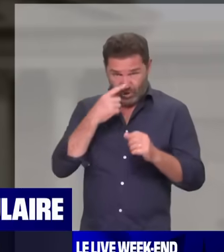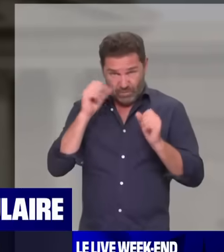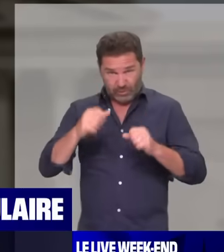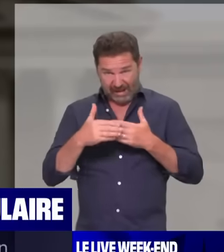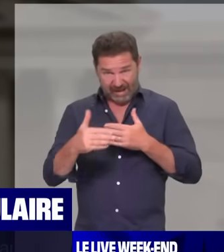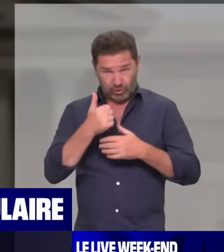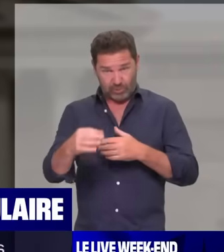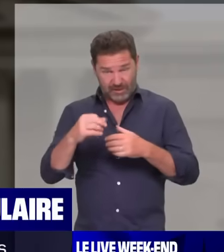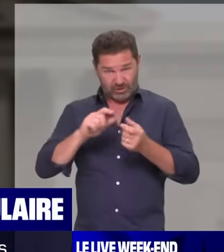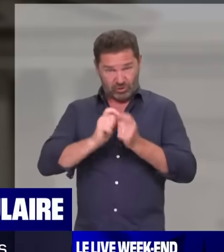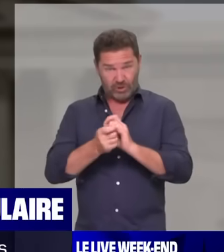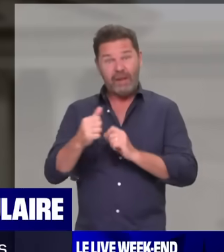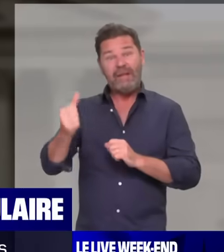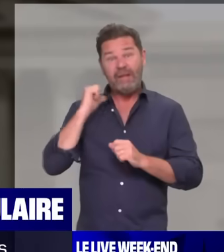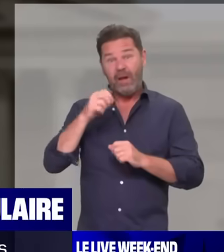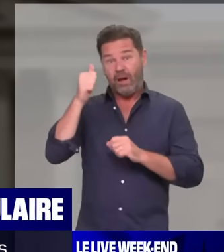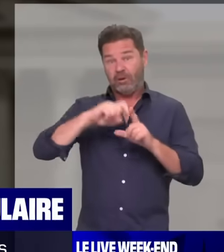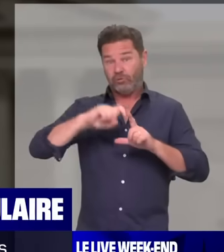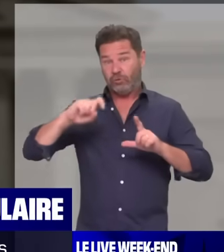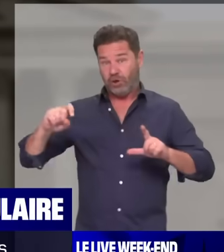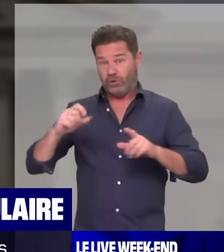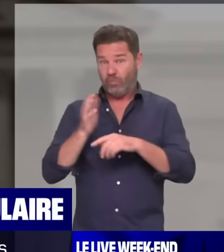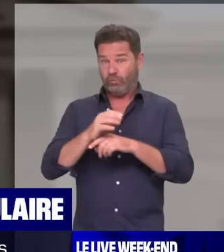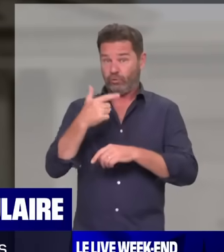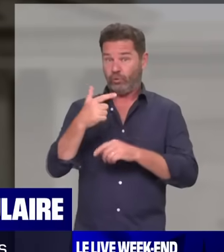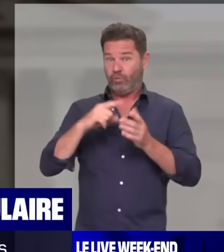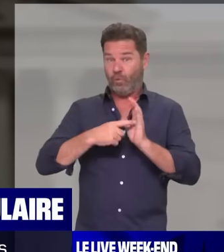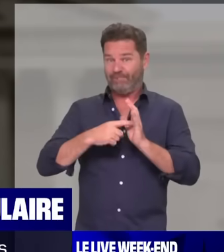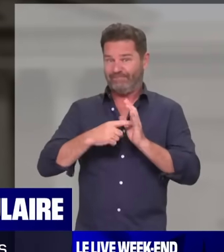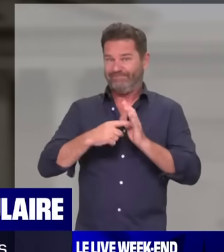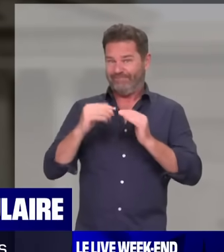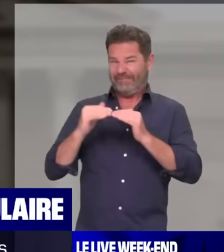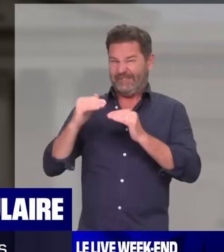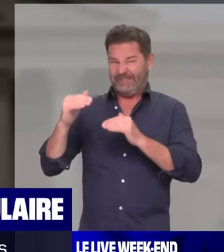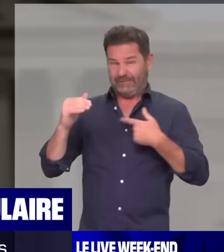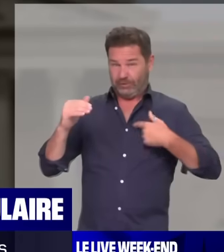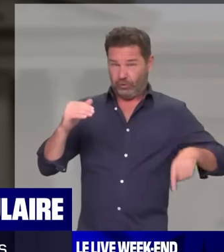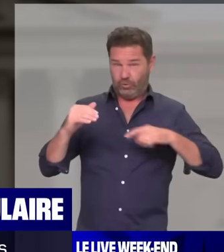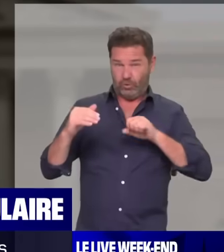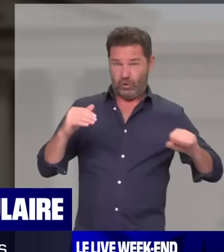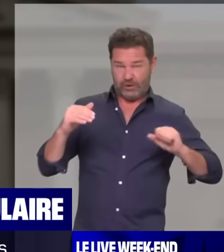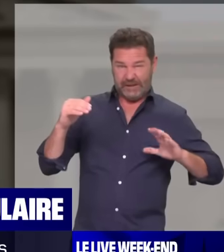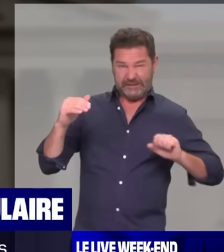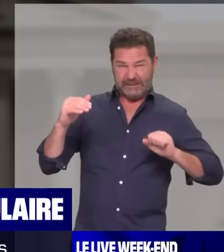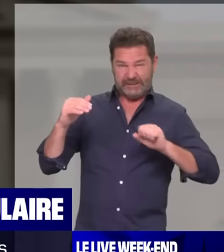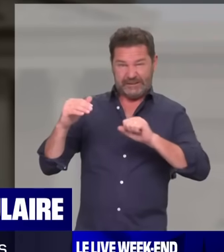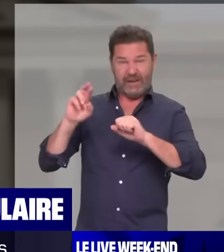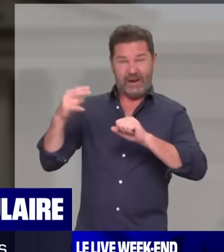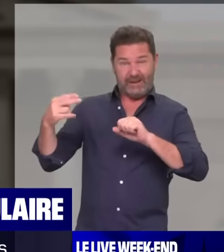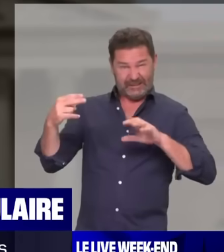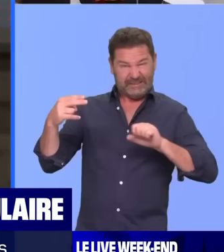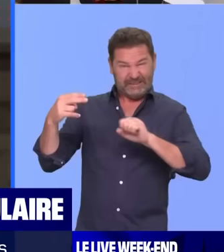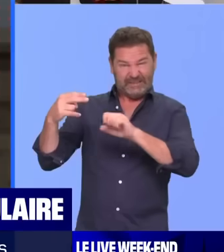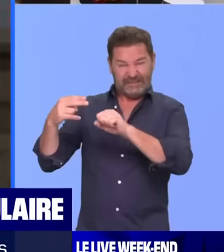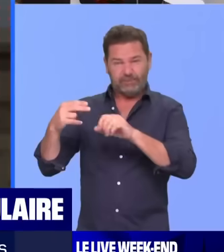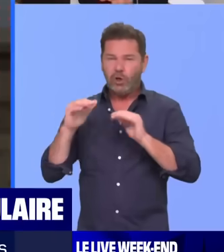il y a un sondage qui nous donne hier à deux points donc vous voyez que on se on se rapproche on grignote mais je vais re très franche avec vous on